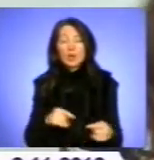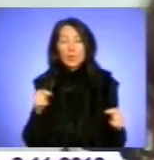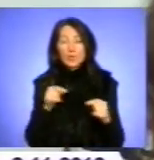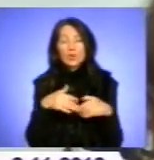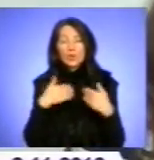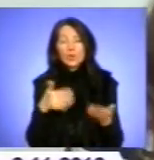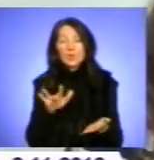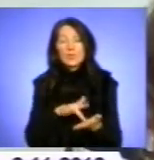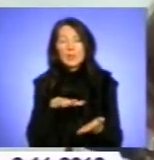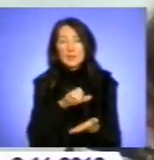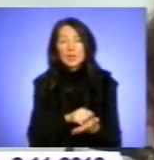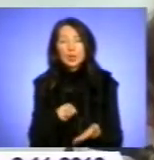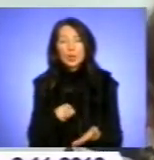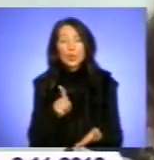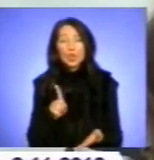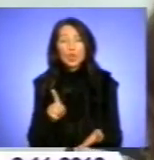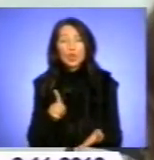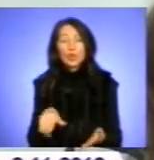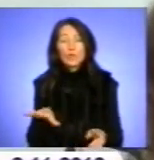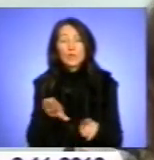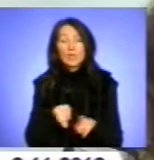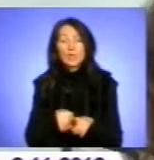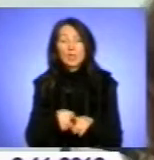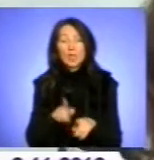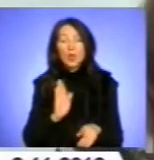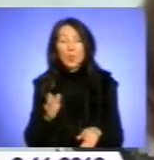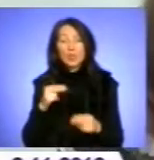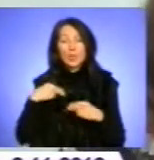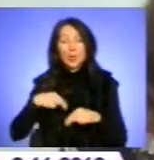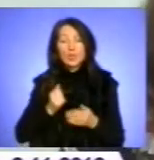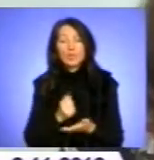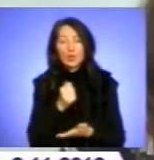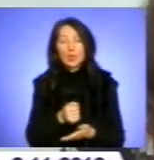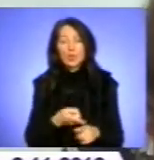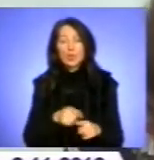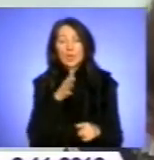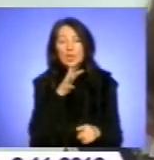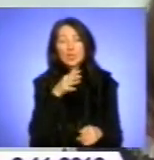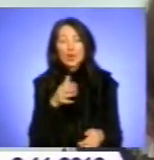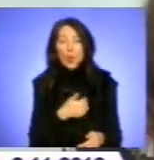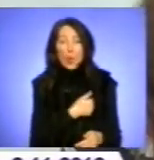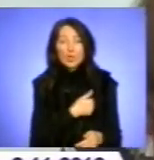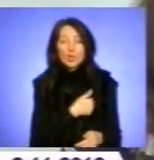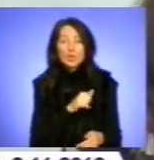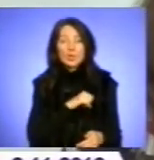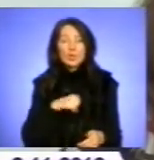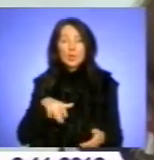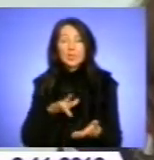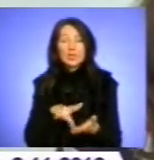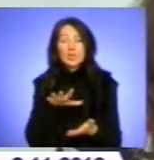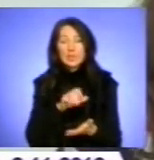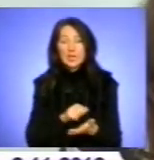в центр зайнятості, тому що все ж таки бути працевлаштованою в цей час хочеться. І саме в центрі зайнятості